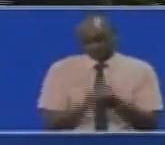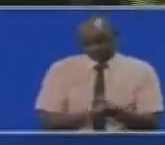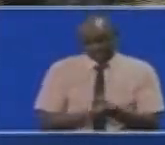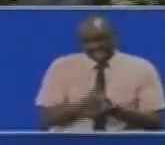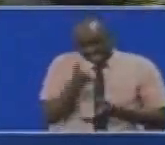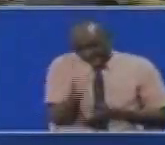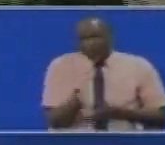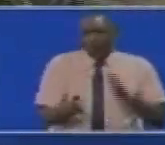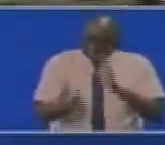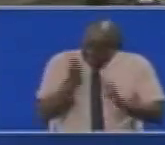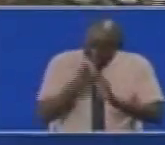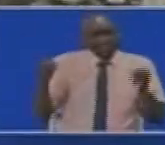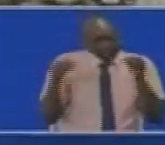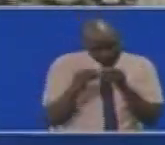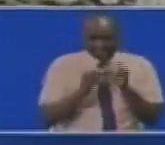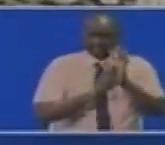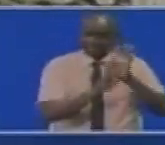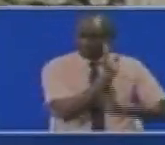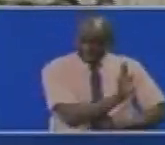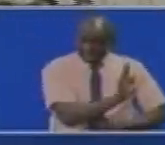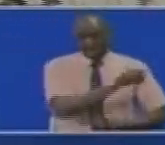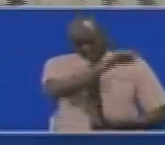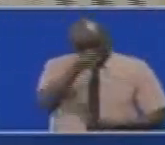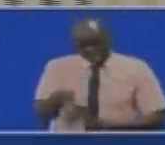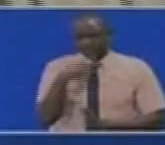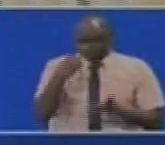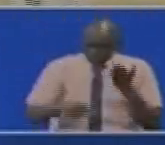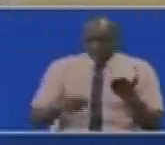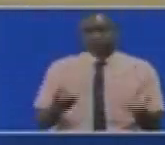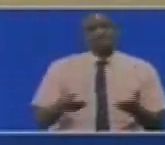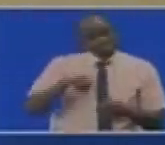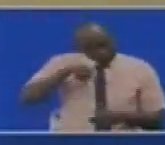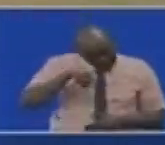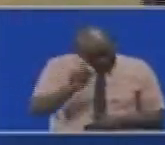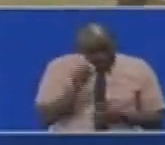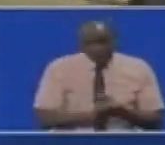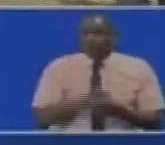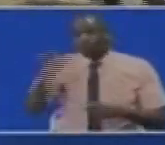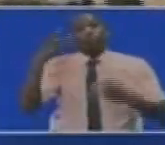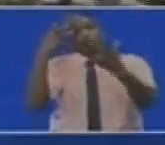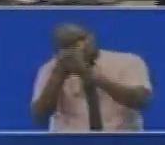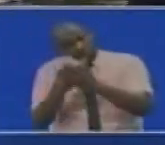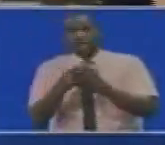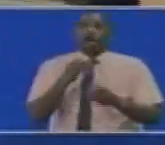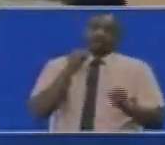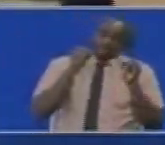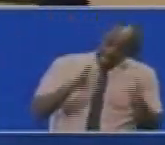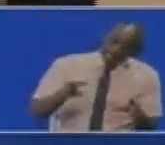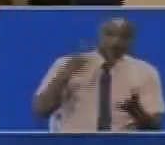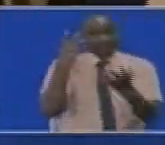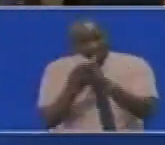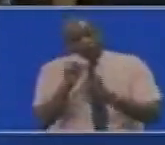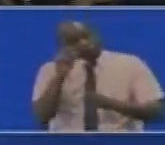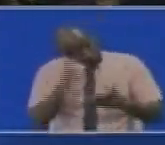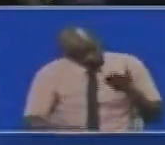Kikao cha dharura kati ya wawakilishi hao kikashikilia msimamo wa awali kwamba watiwe mbaroni au wasitiwe mbaroni, nia yao